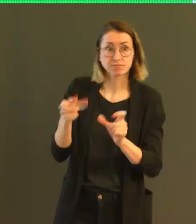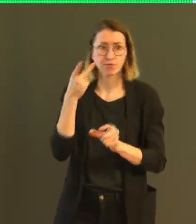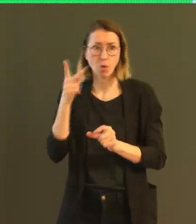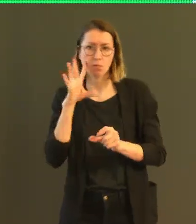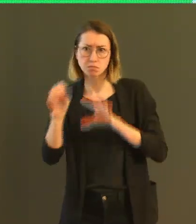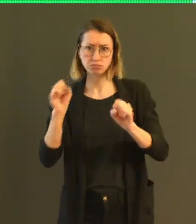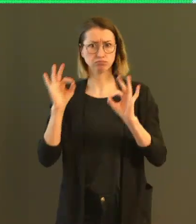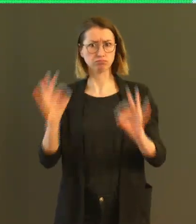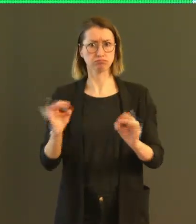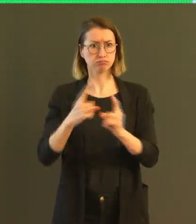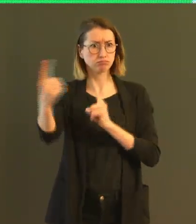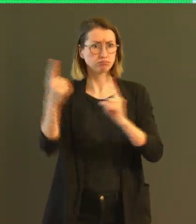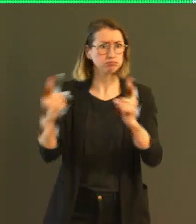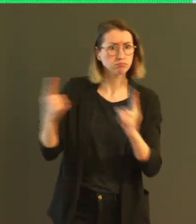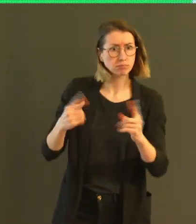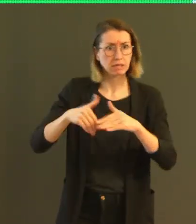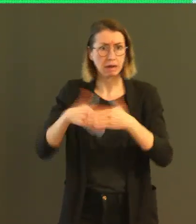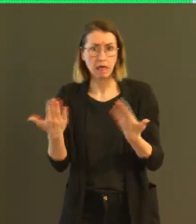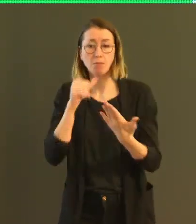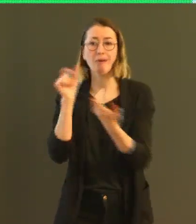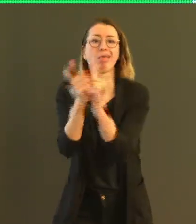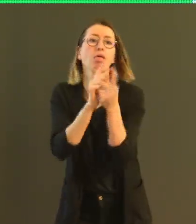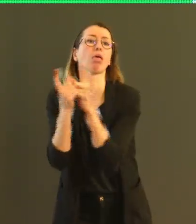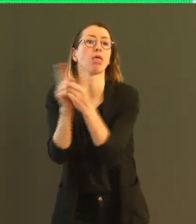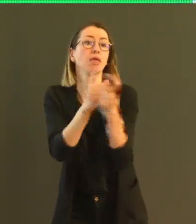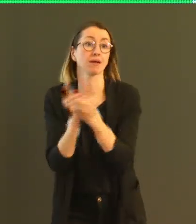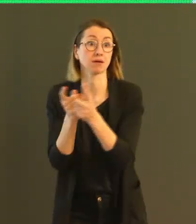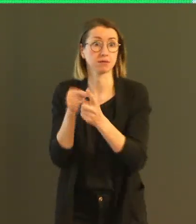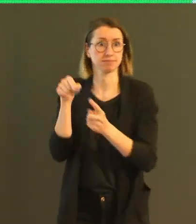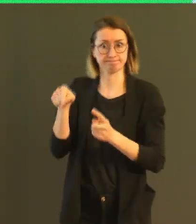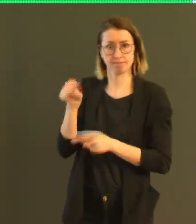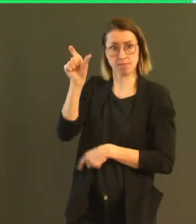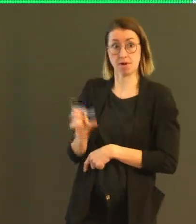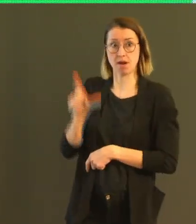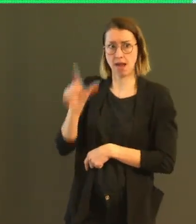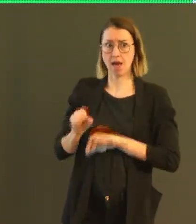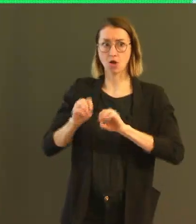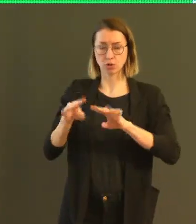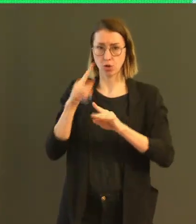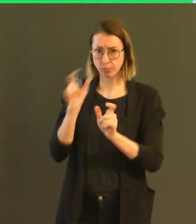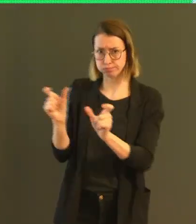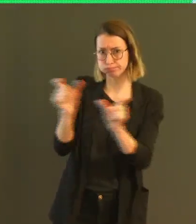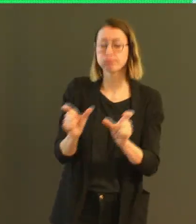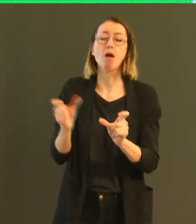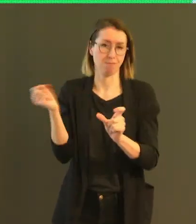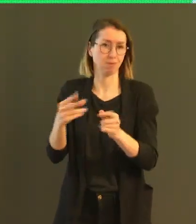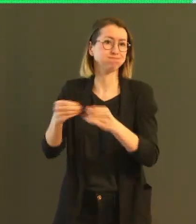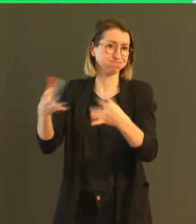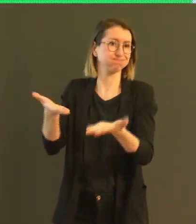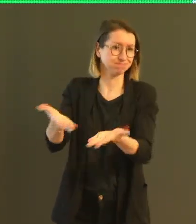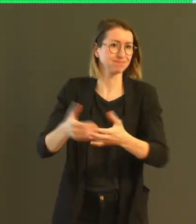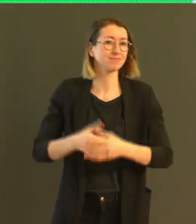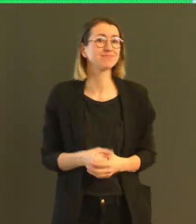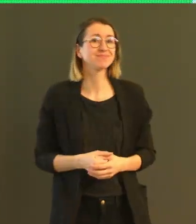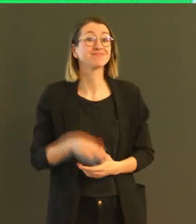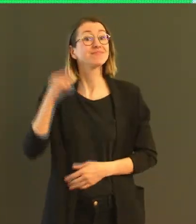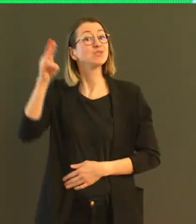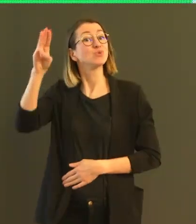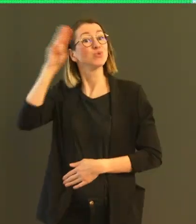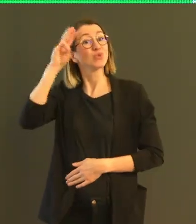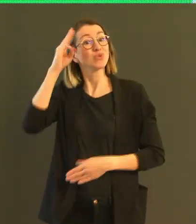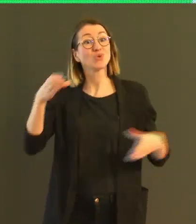bien comprise et bien appliquée si on s'étend des groupes plus importants comme les scouts ce sera 50